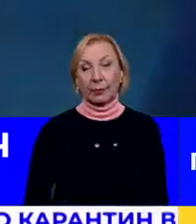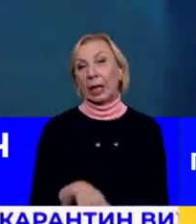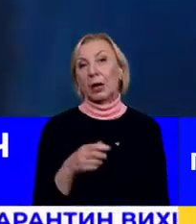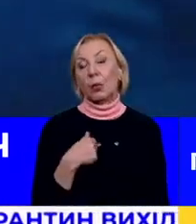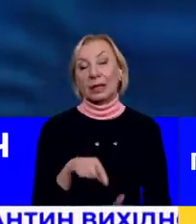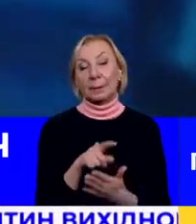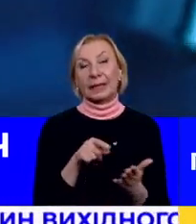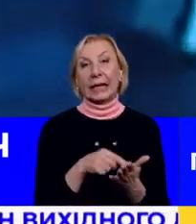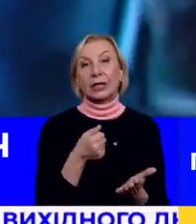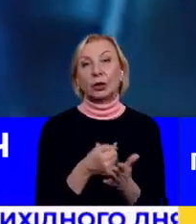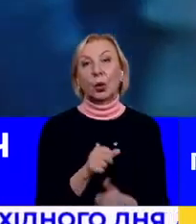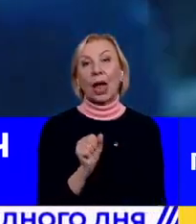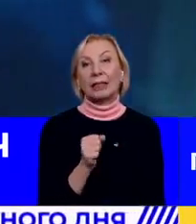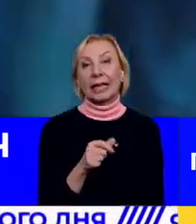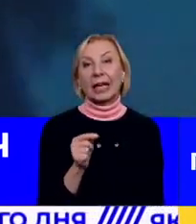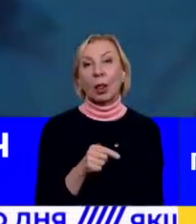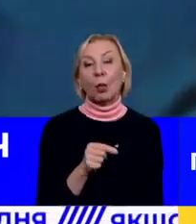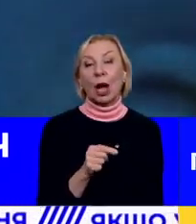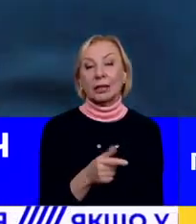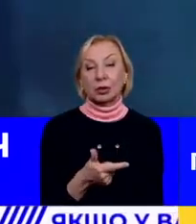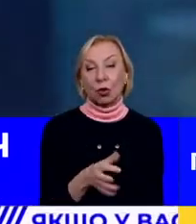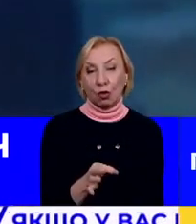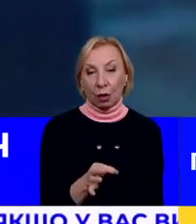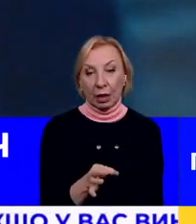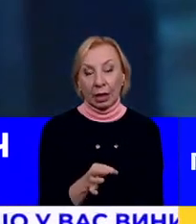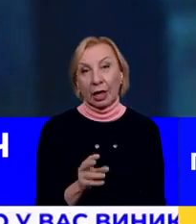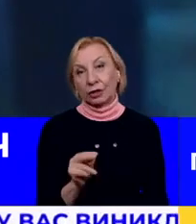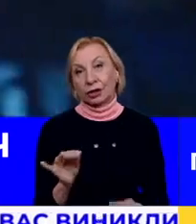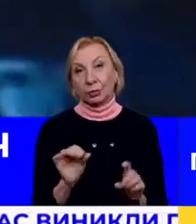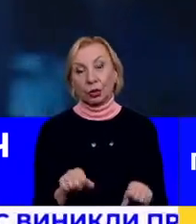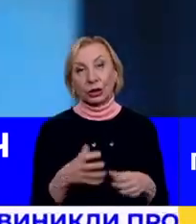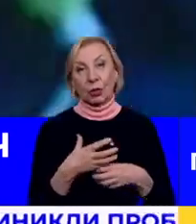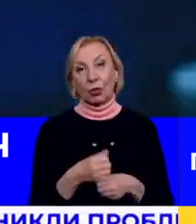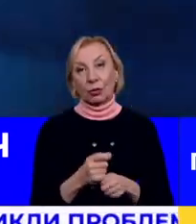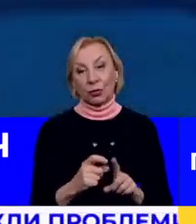Якщо, я не знаю, чи можна коротко відповісти на це питання, так?